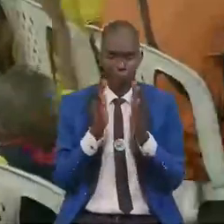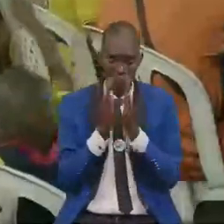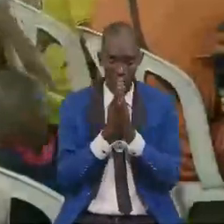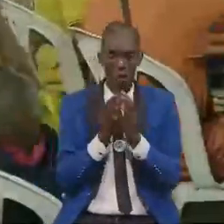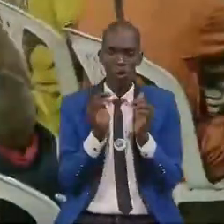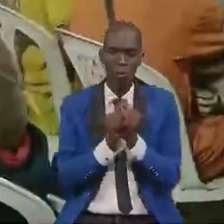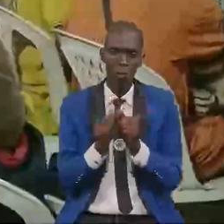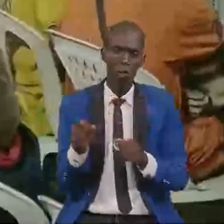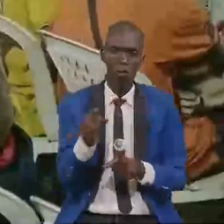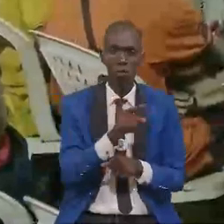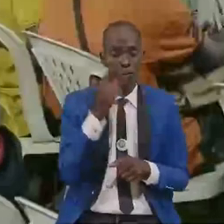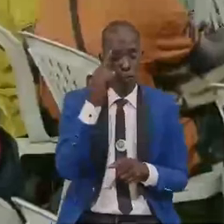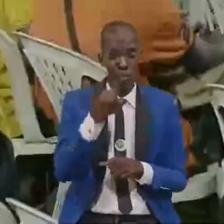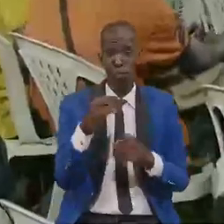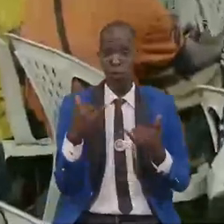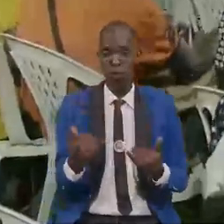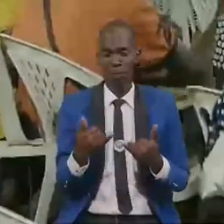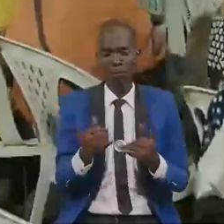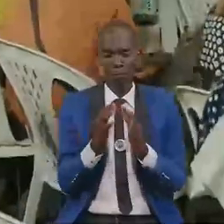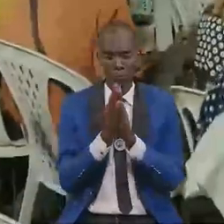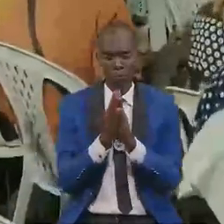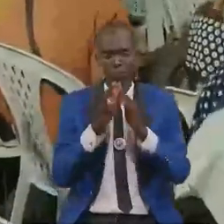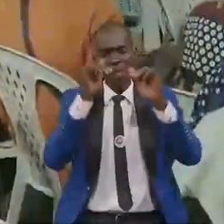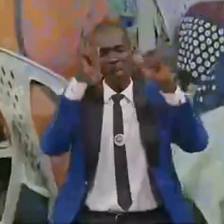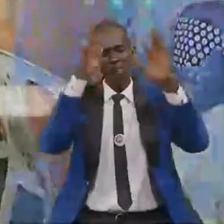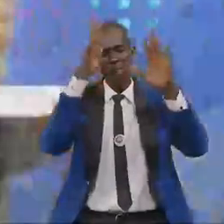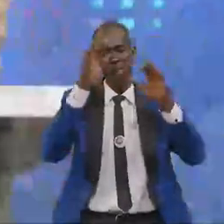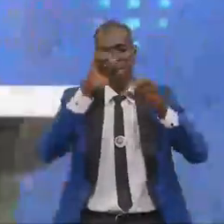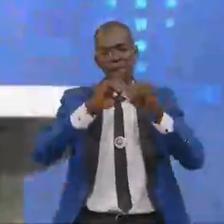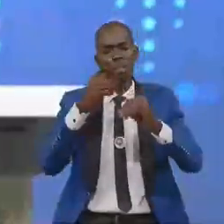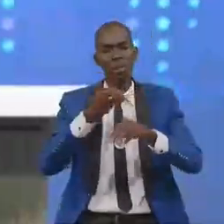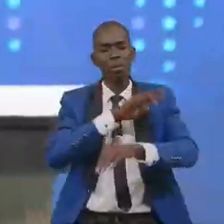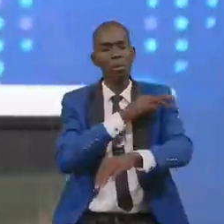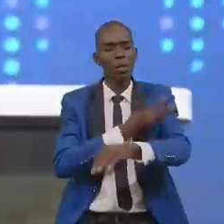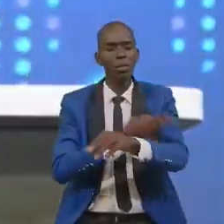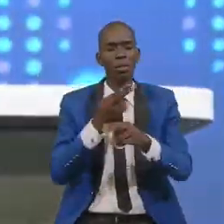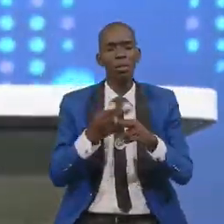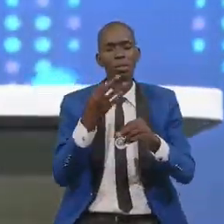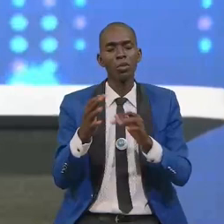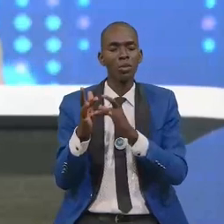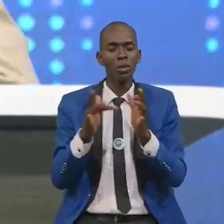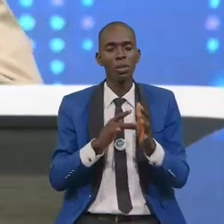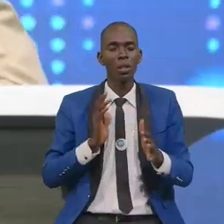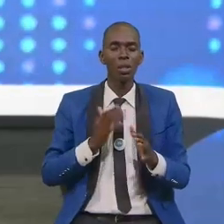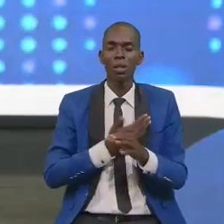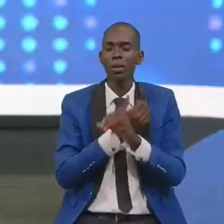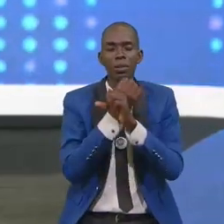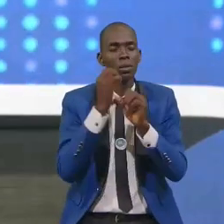du prix pour vous maintenant puissant de Jésus notre Sauveur